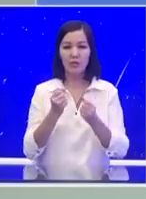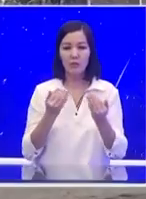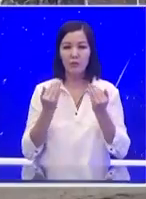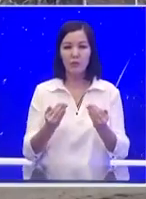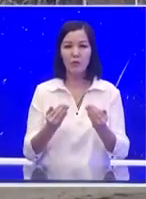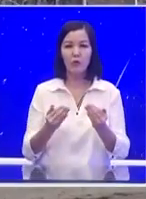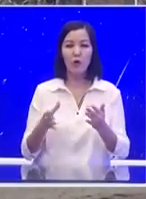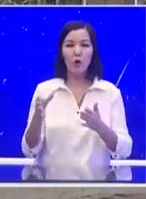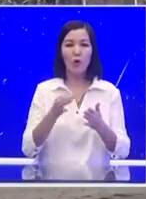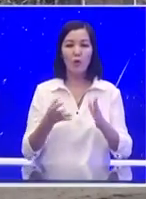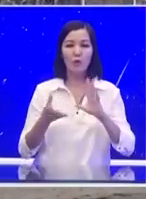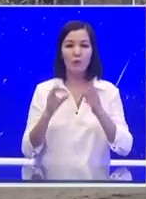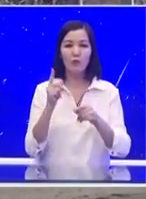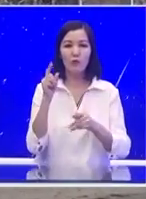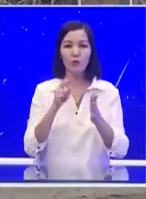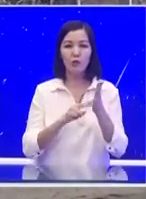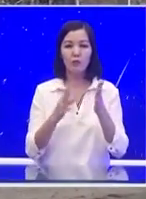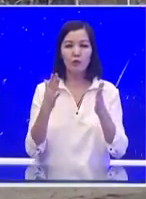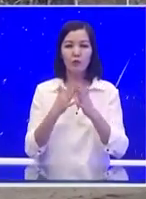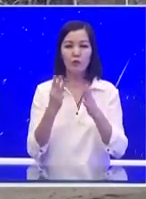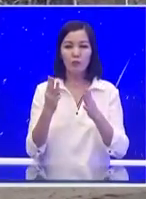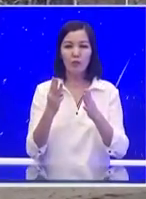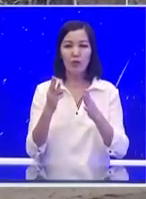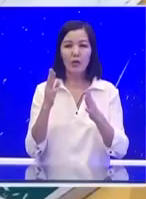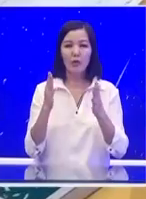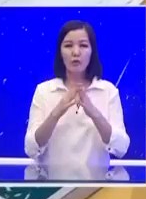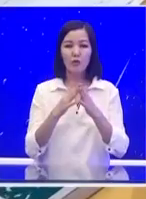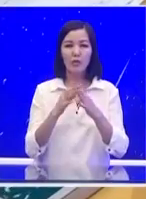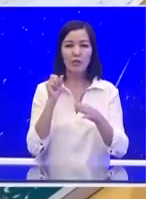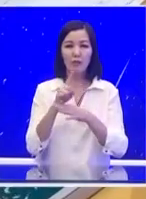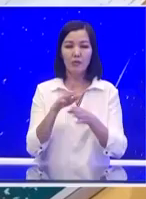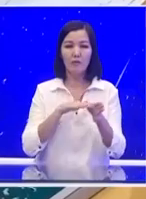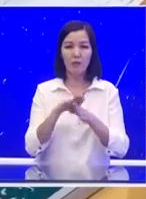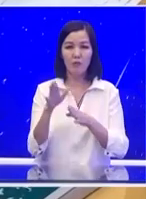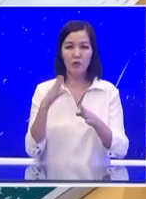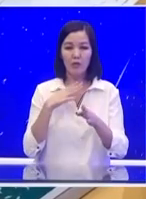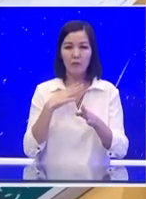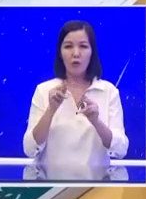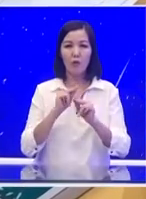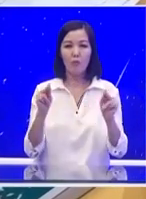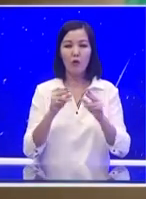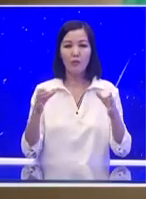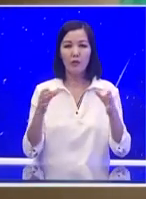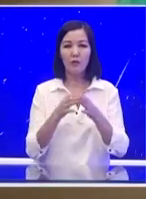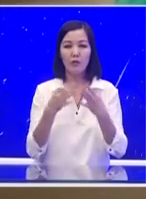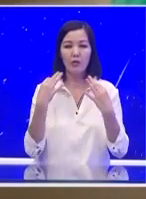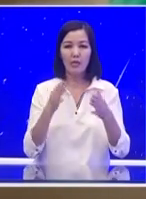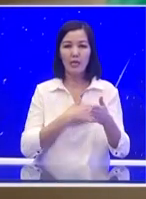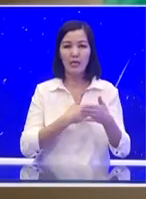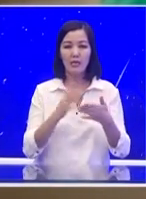бойынша облыста 173 бала үйден тапсырма тасымалдап білім алады. Икараға үй тапсырмасын мұғалімдерден құралған ерікті топ